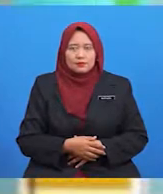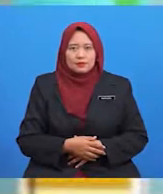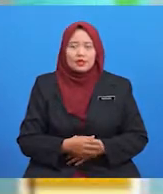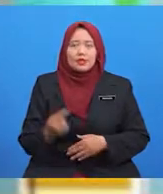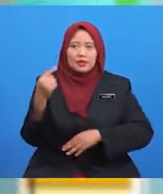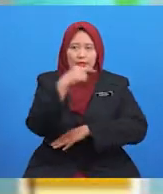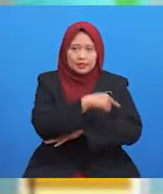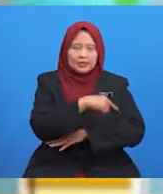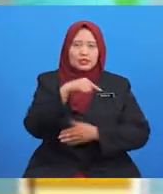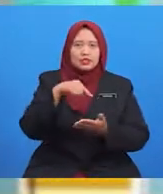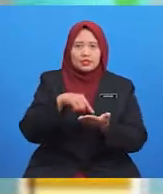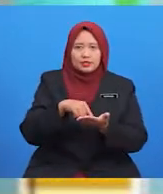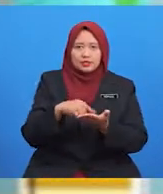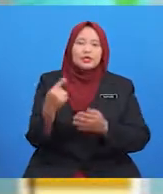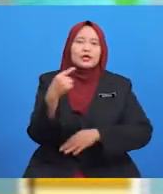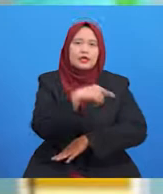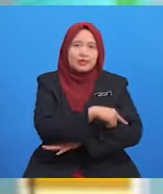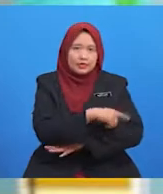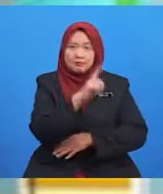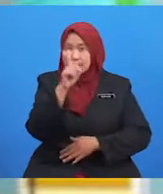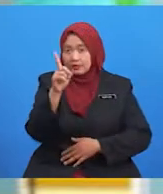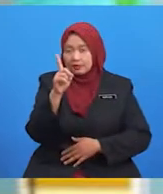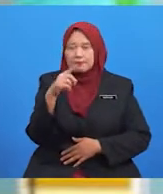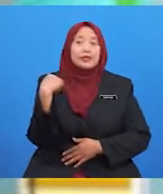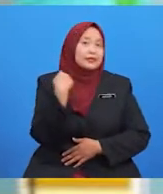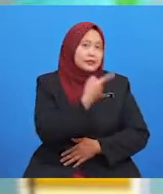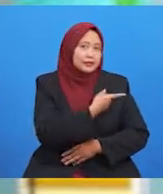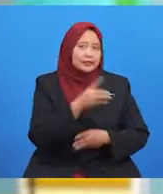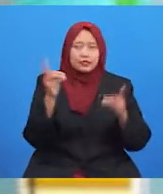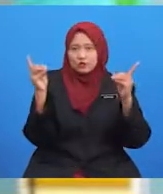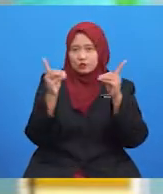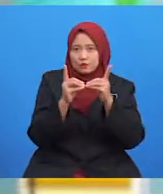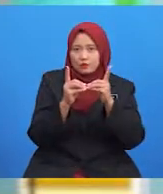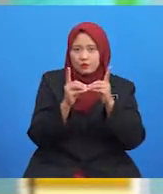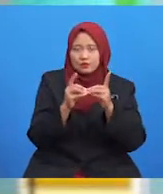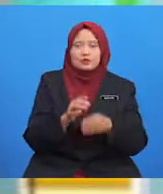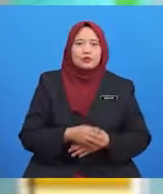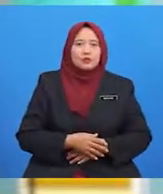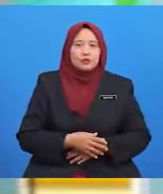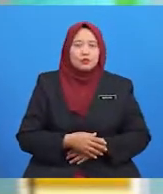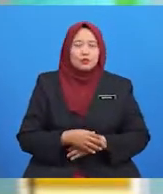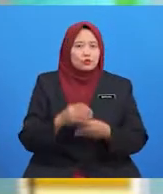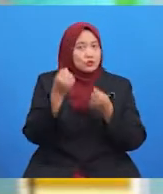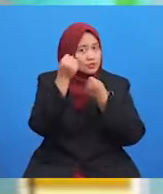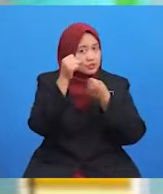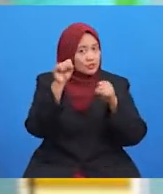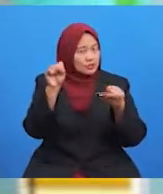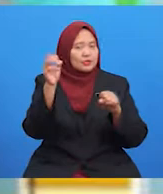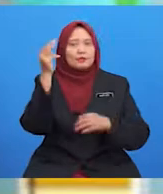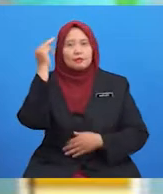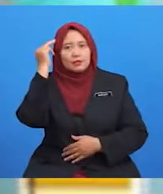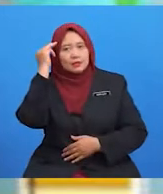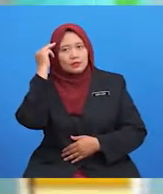Hari ini merupakan hari pertama kita berjumpa. Sebagai persediaan minda, sebelum saya